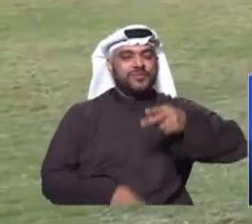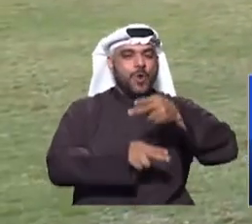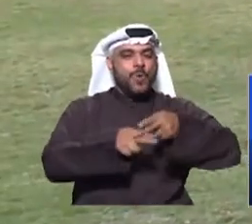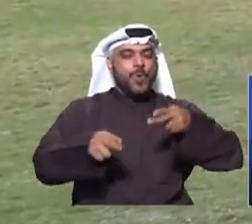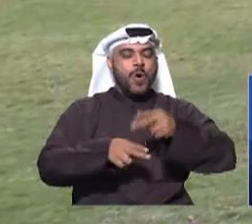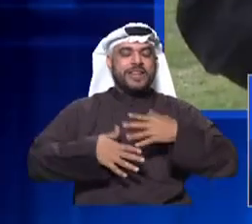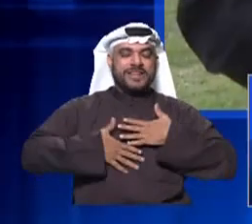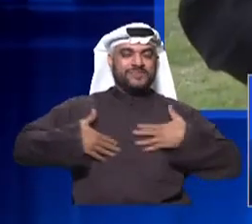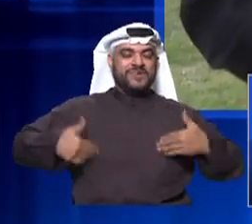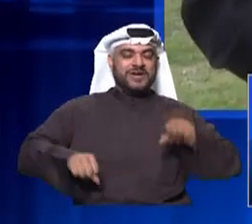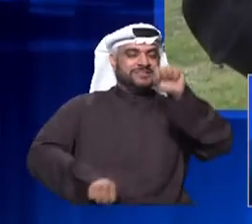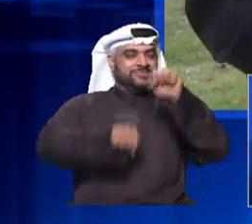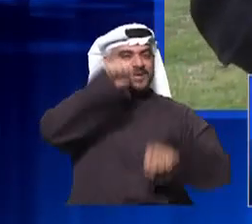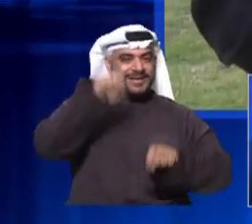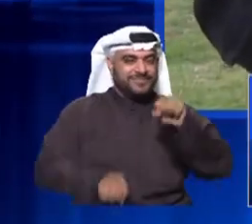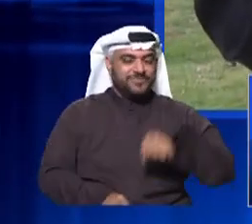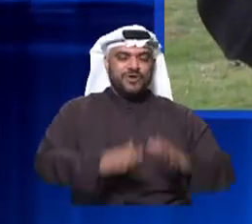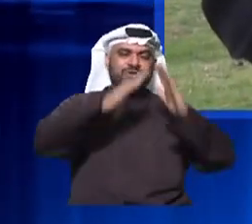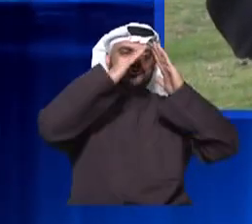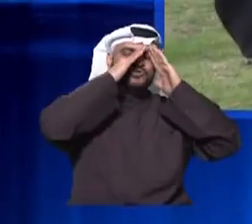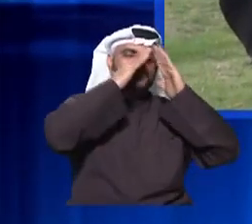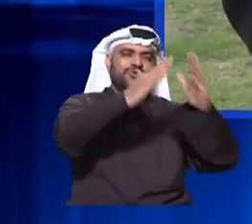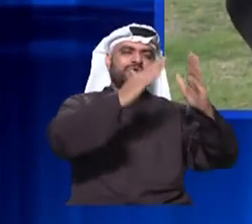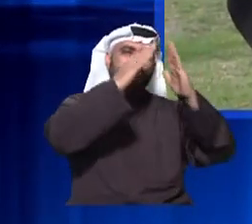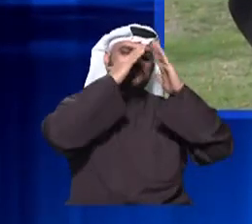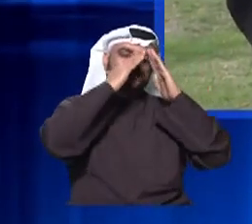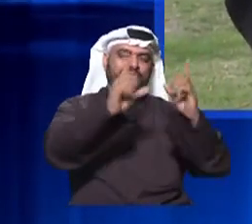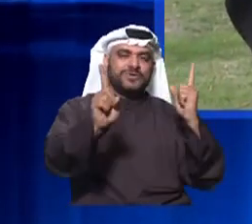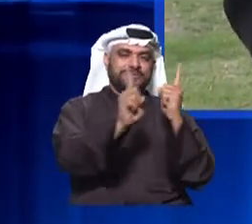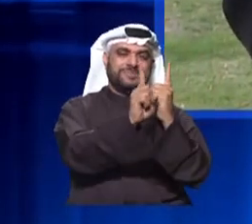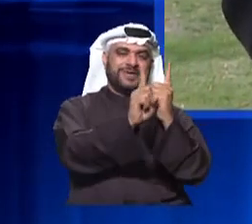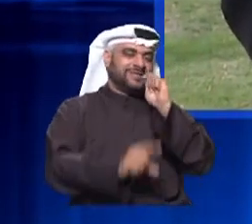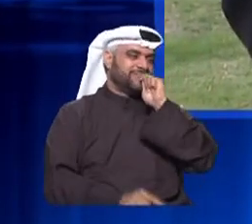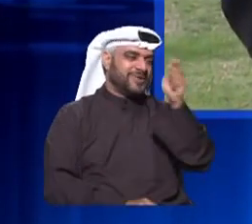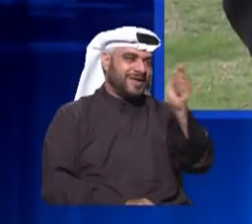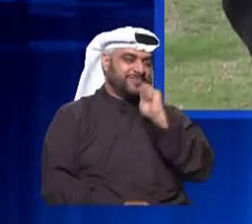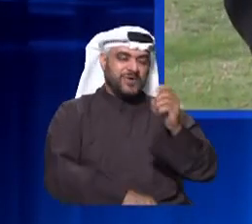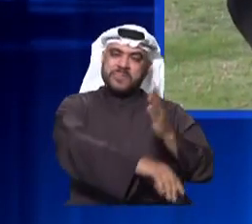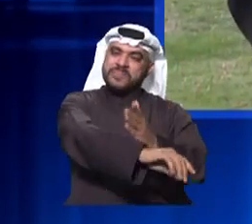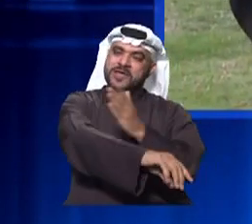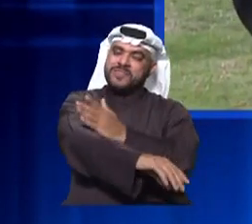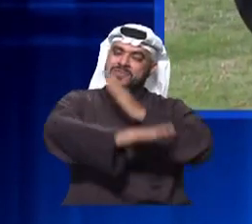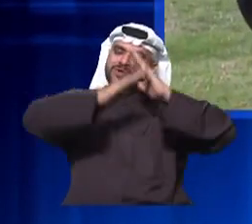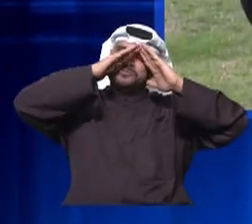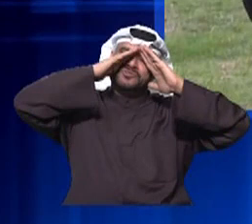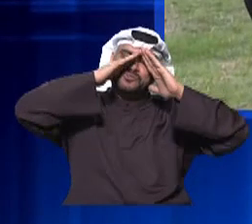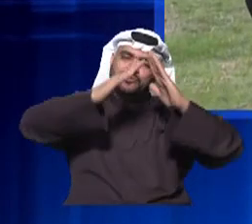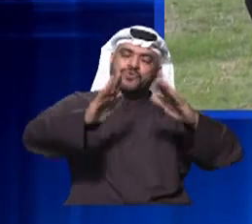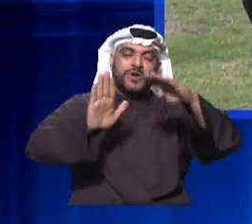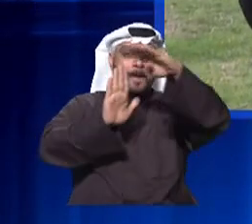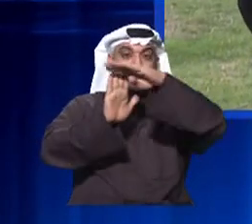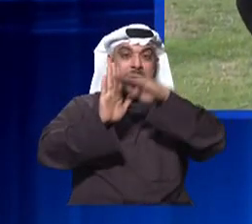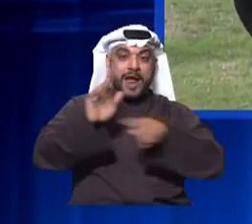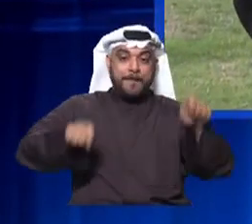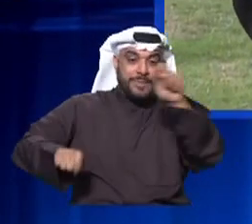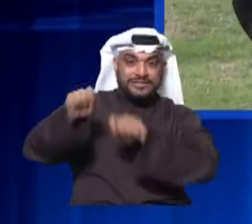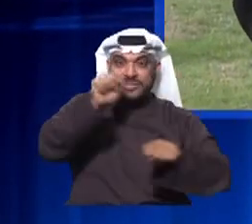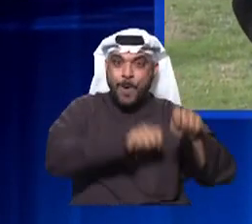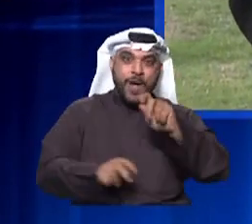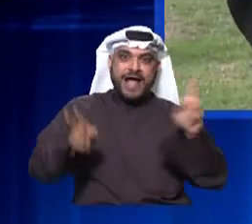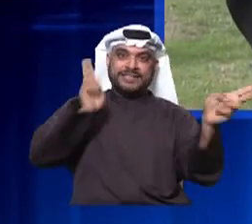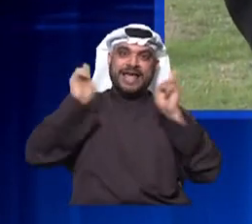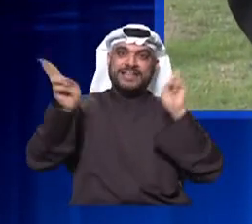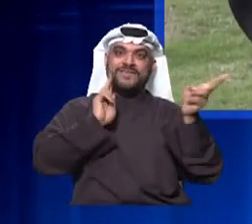موصول لكافة الجهود التي قامت بتنظيم تلك الفعاليات والبرامج في مركز جابر